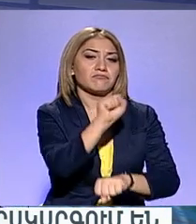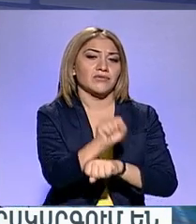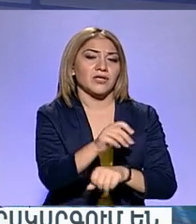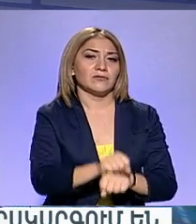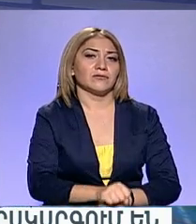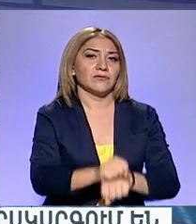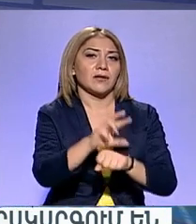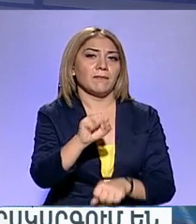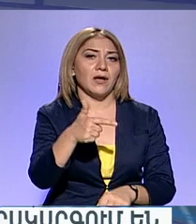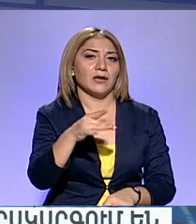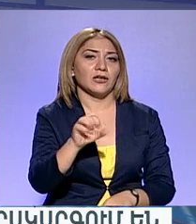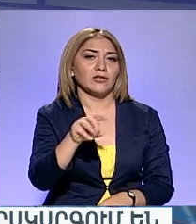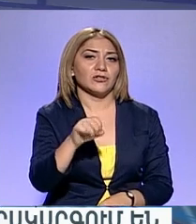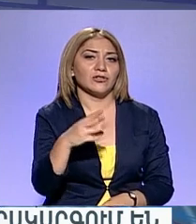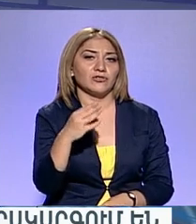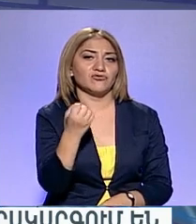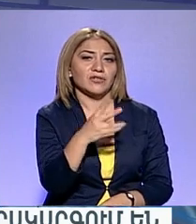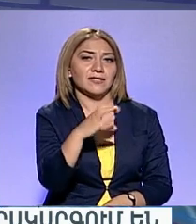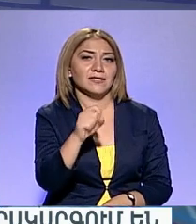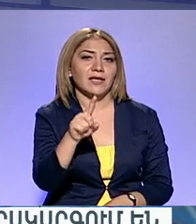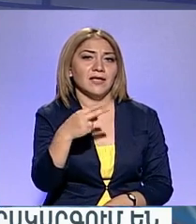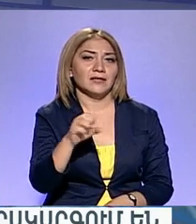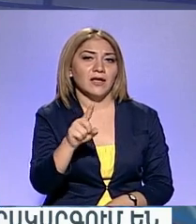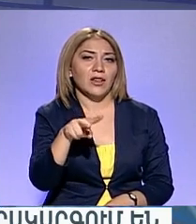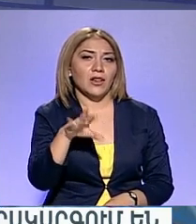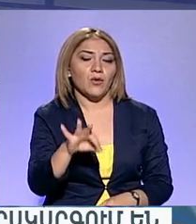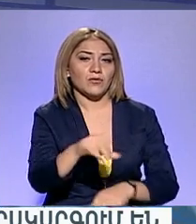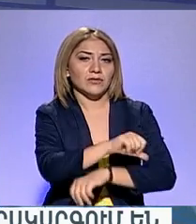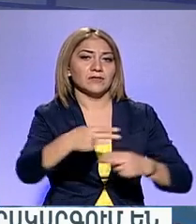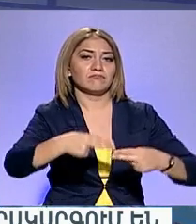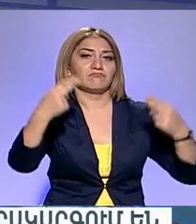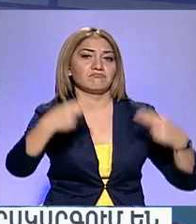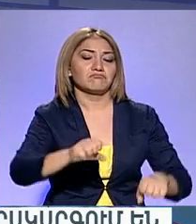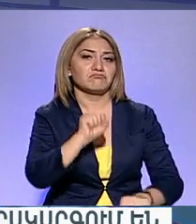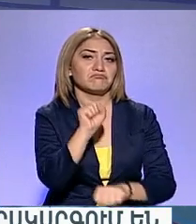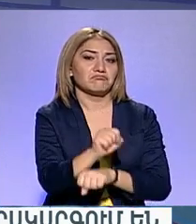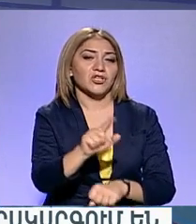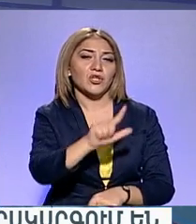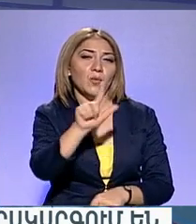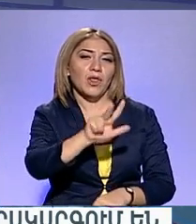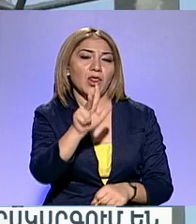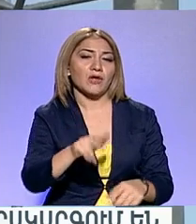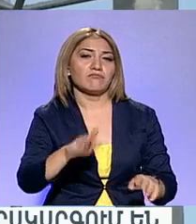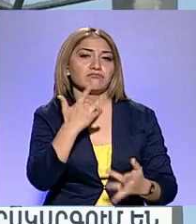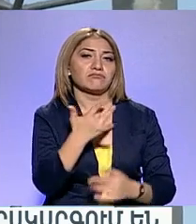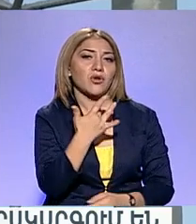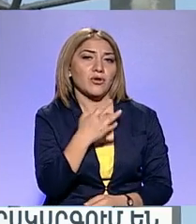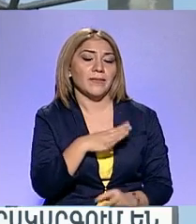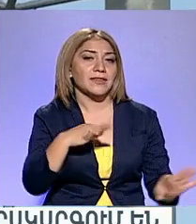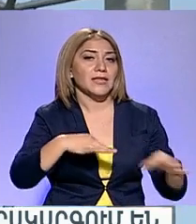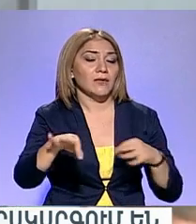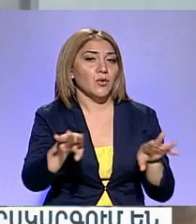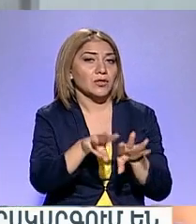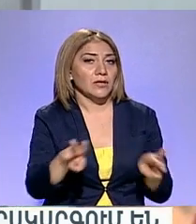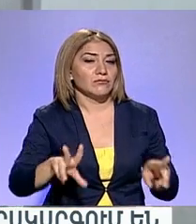Բագրատաշեն Սադախլո մաքսային անցակետը, բողոքելով Վրաստանի կառավարության որոշման դեմ։ Ակցիան տևել է 2-ից 3 ժամ։ Տրանսպորտի